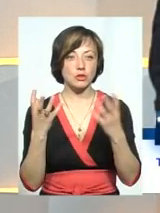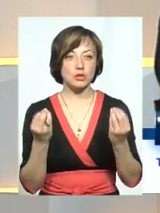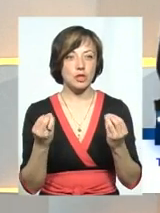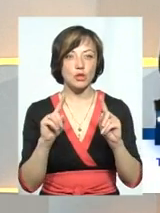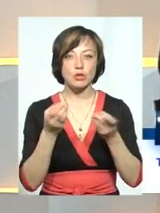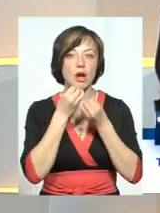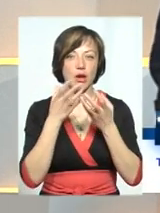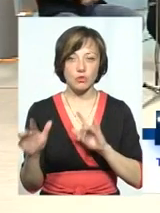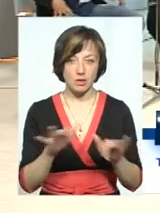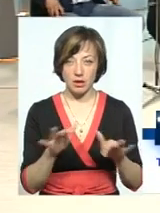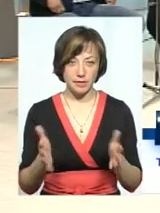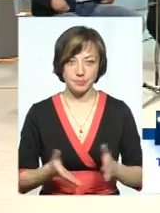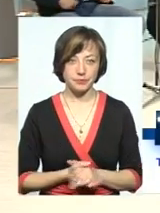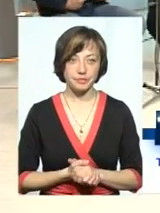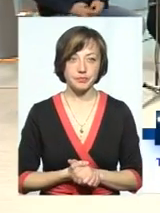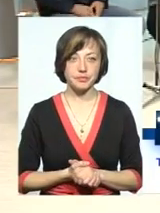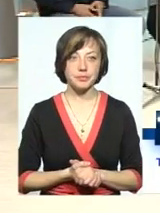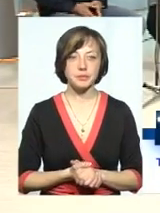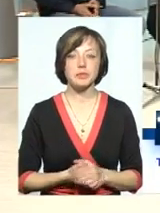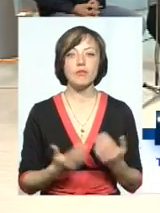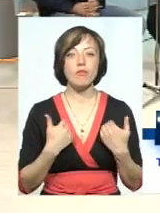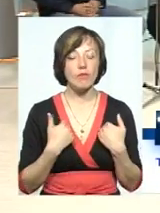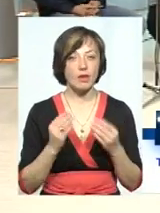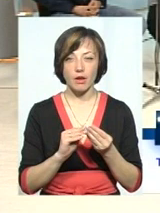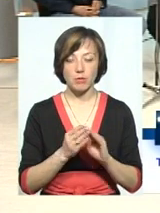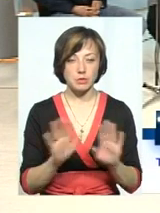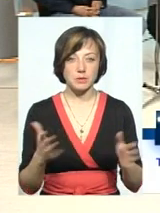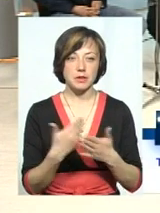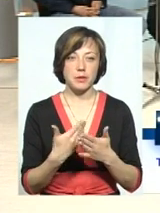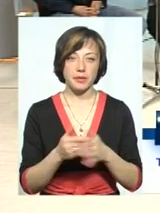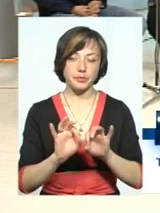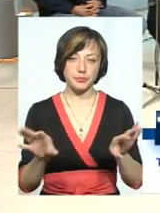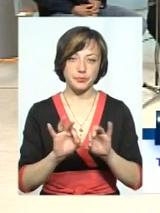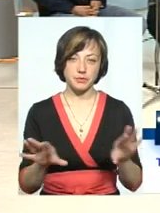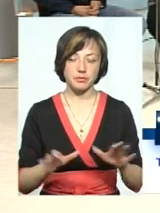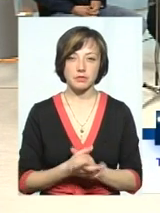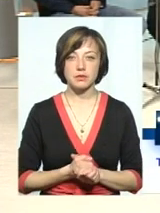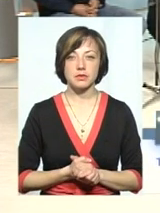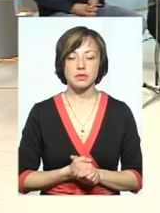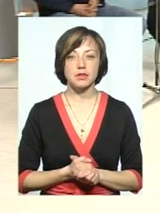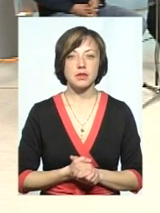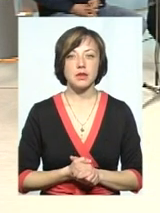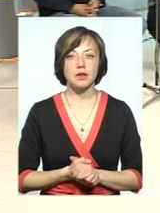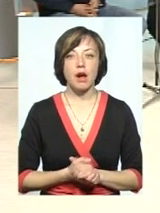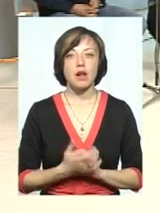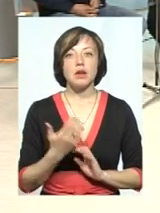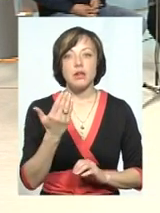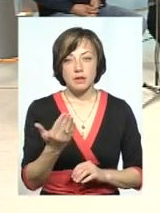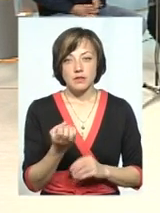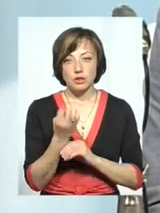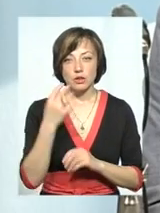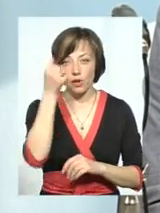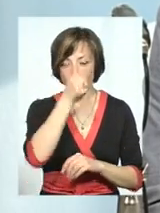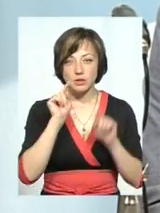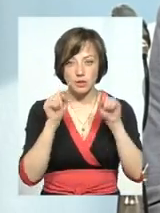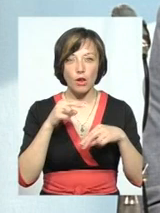не дуже гарну діяльність, в принципі. Для нас це не є проблема. Дивіться, от я для прикладу хочу сказати всім присутнім, там, співрозмовника. От в 2014 році